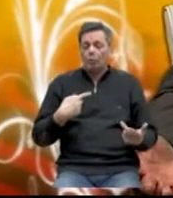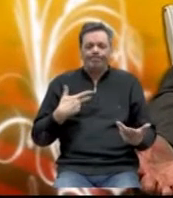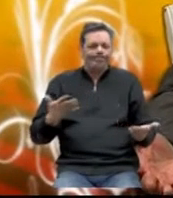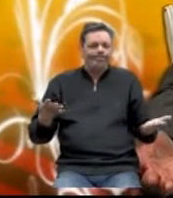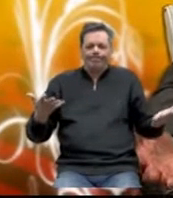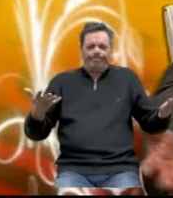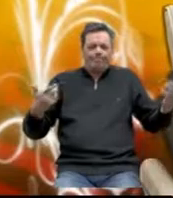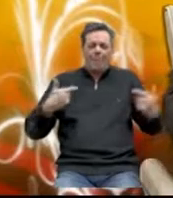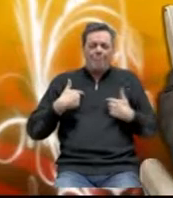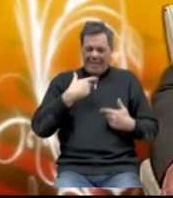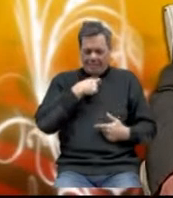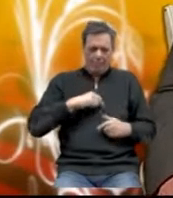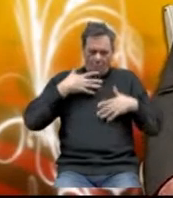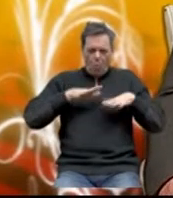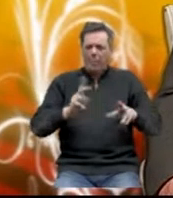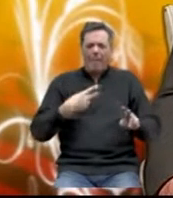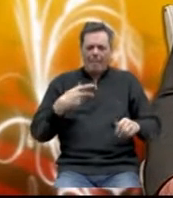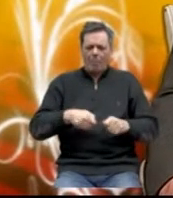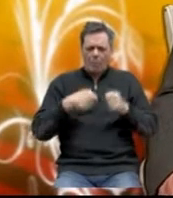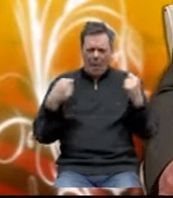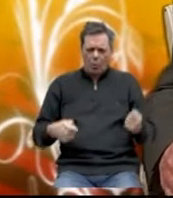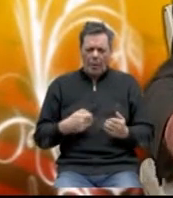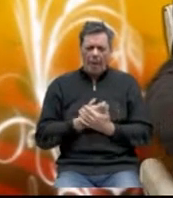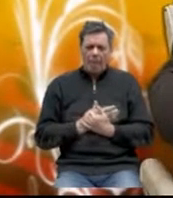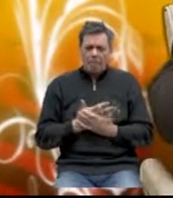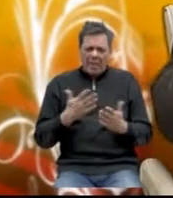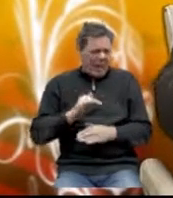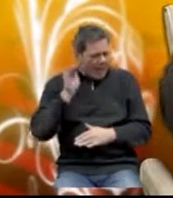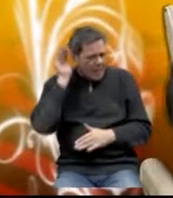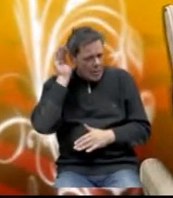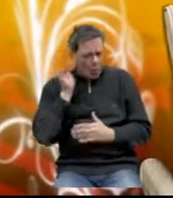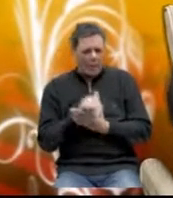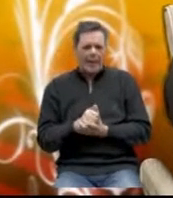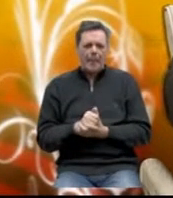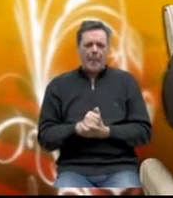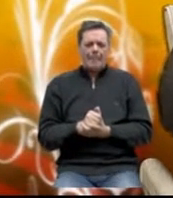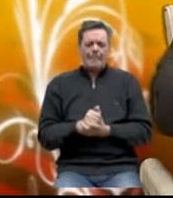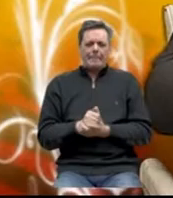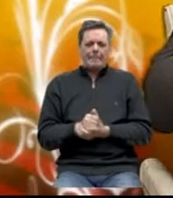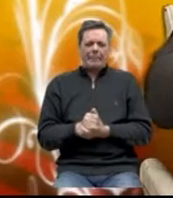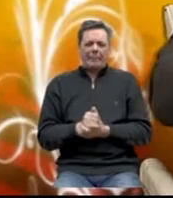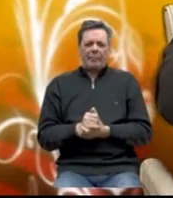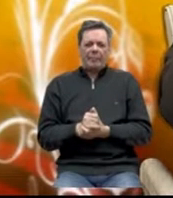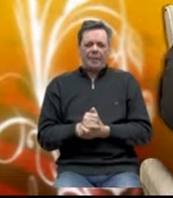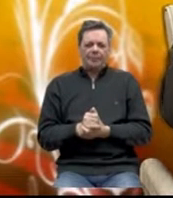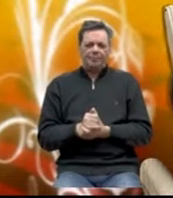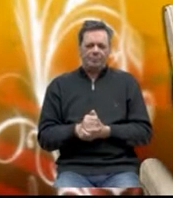mjeru. Prema tome, kad slušate zapravo recimo te često puta